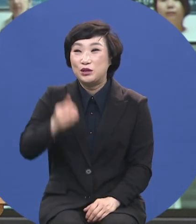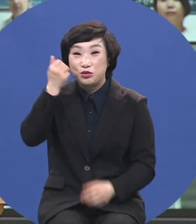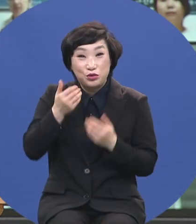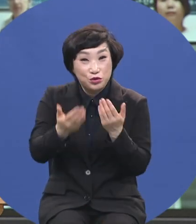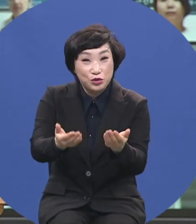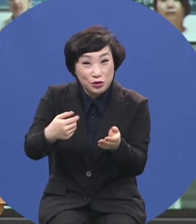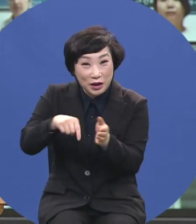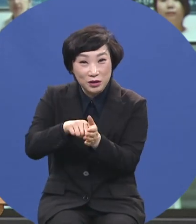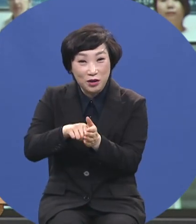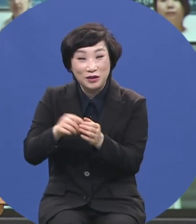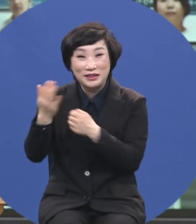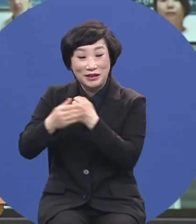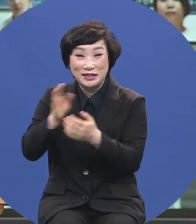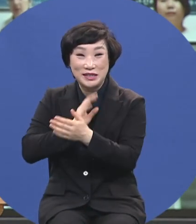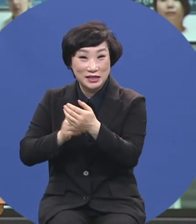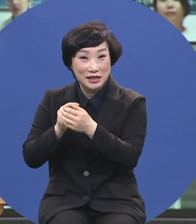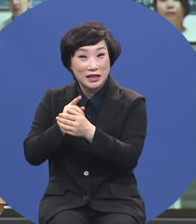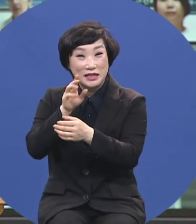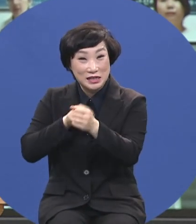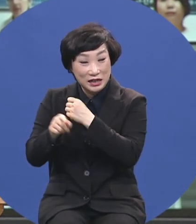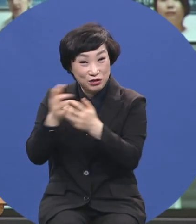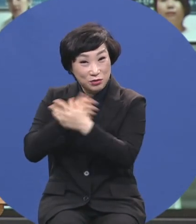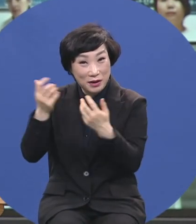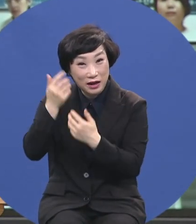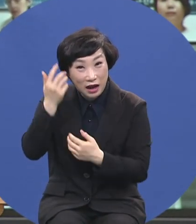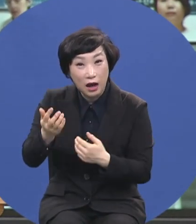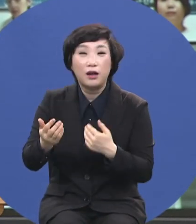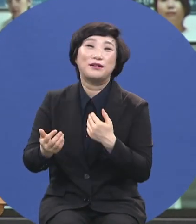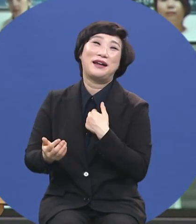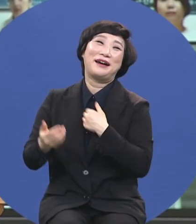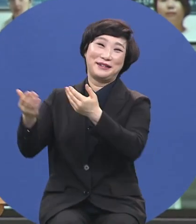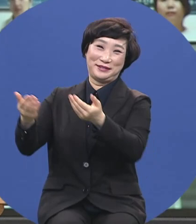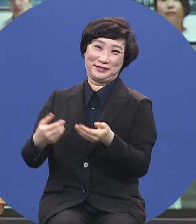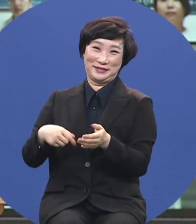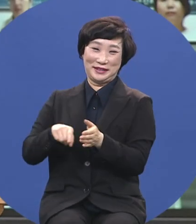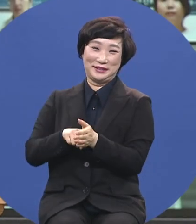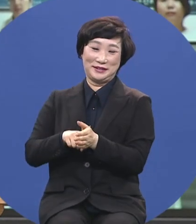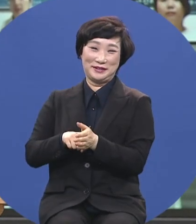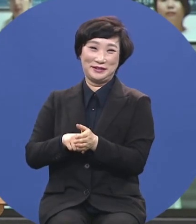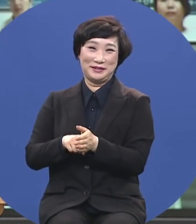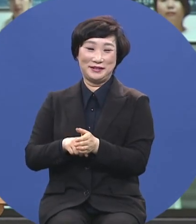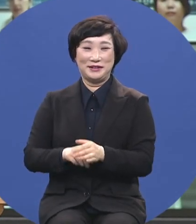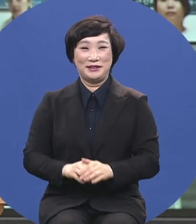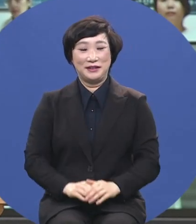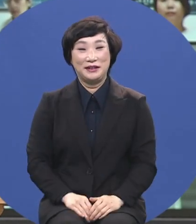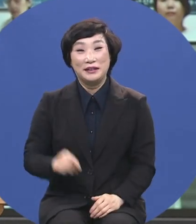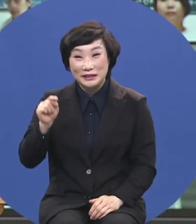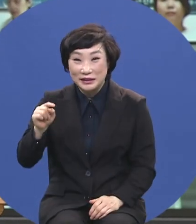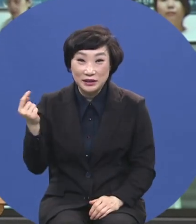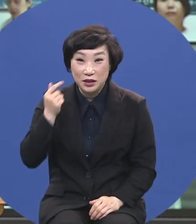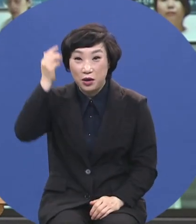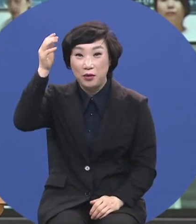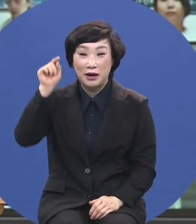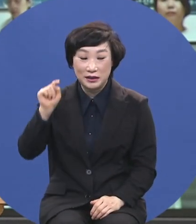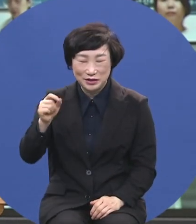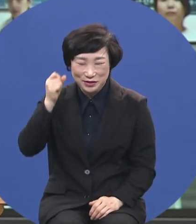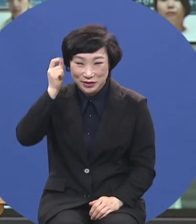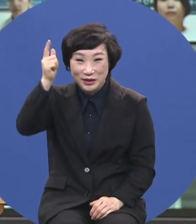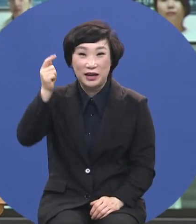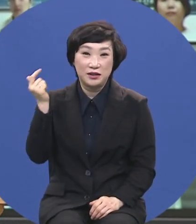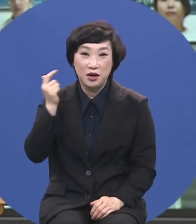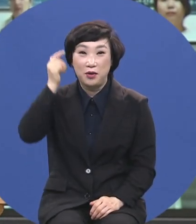누구에게 주려고 충만하냐? 나에게 주려고 충만하다. 그 영광이